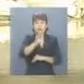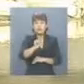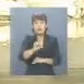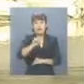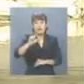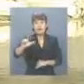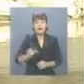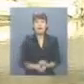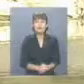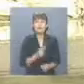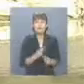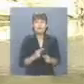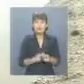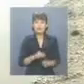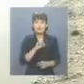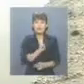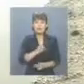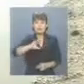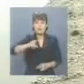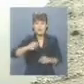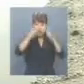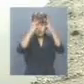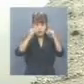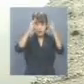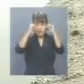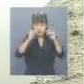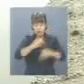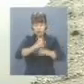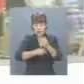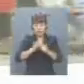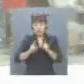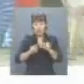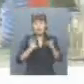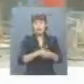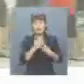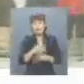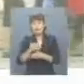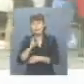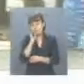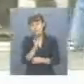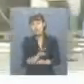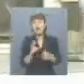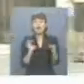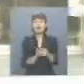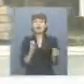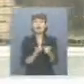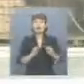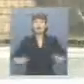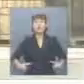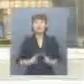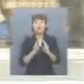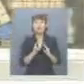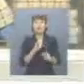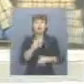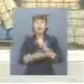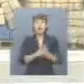ายพรรัตนเจริญนายกสมาคมค้าส่งค้าปลีกไทยระบุว่าจะเสนอกระทรวงพาณิชย์ให้ช่วยหาจุดกระจายและ